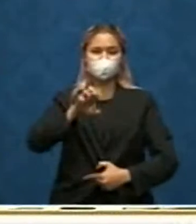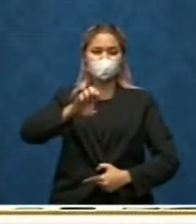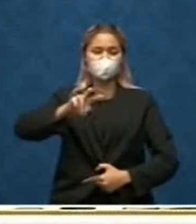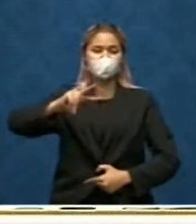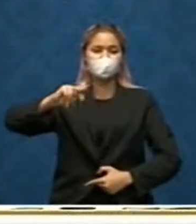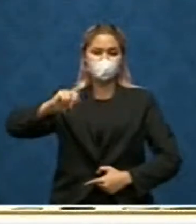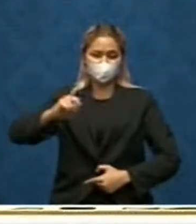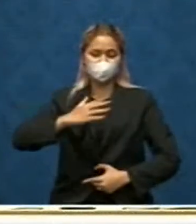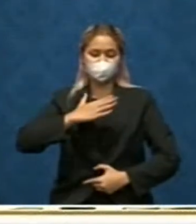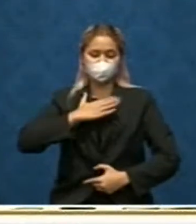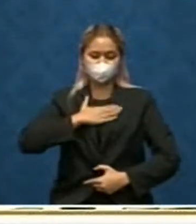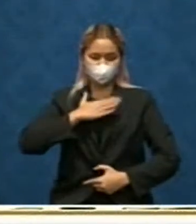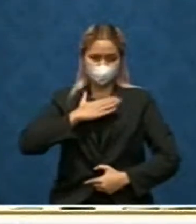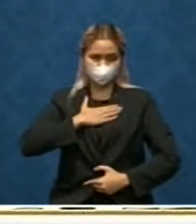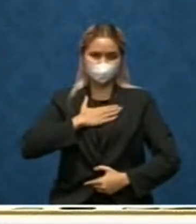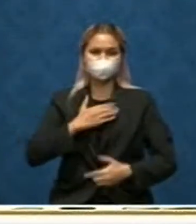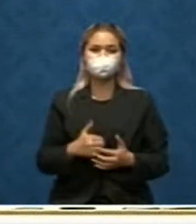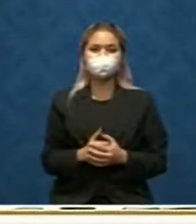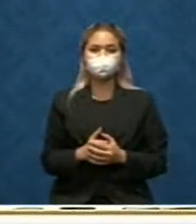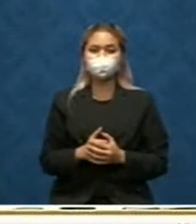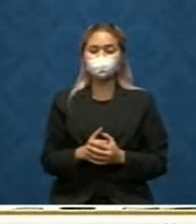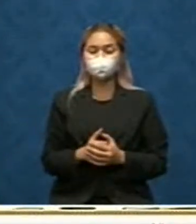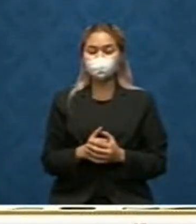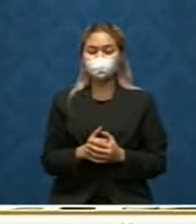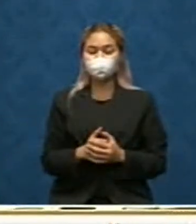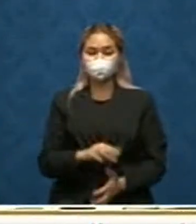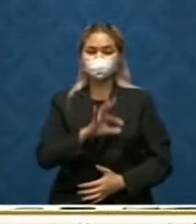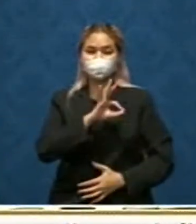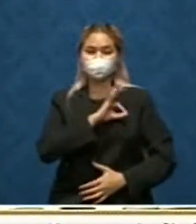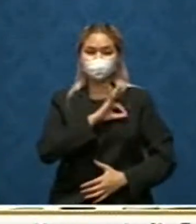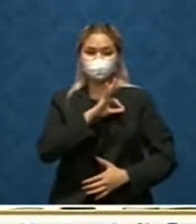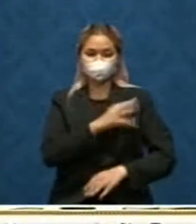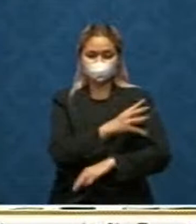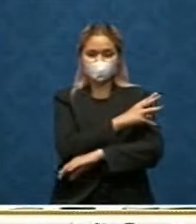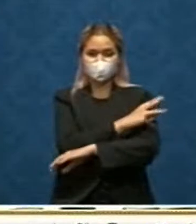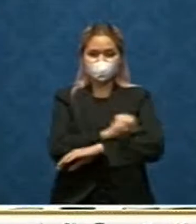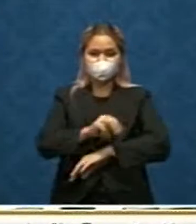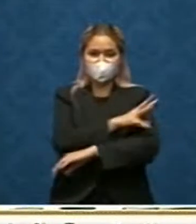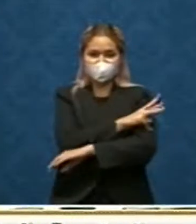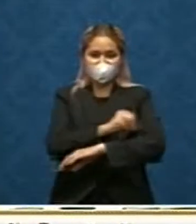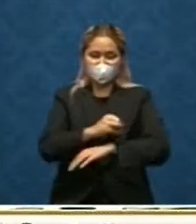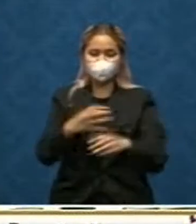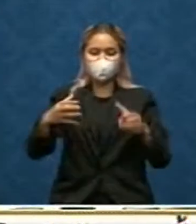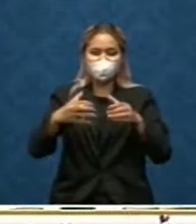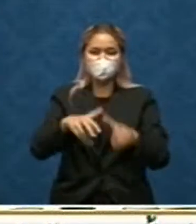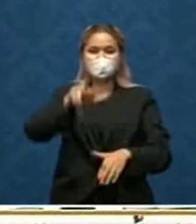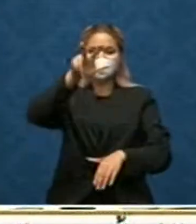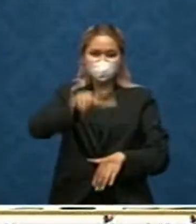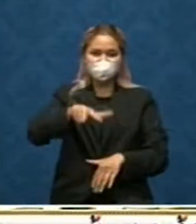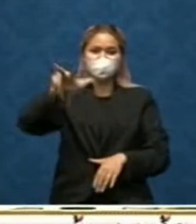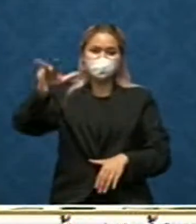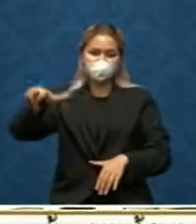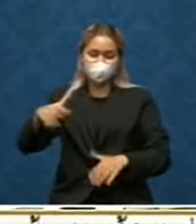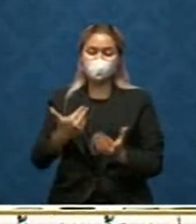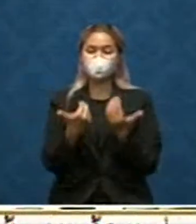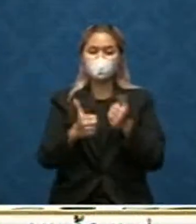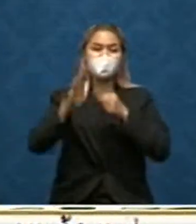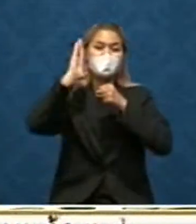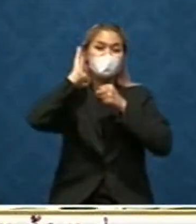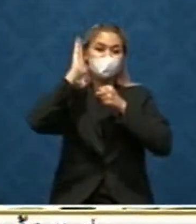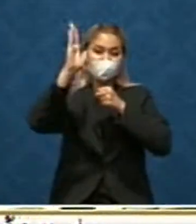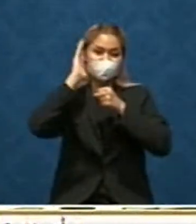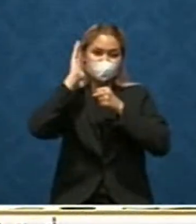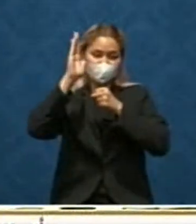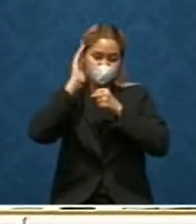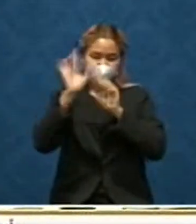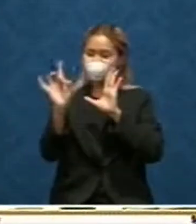ขอัผม สุทิน ครัเสีee.สมาชิสภาธุกรวั จางวด มาหา สเลาะไท่ครับผม วพี่ปลเป็คนสุดท้าย